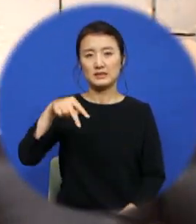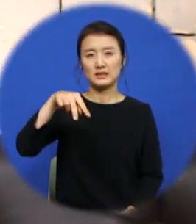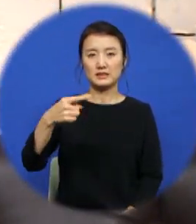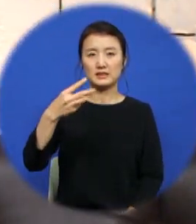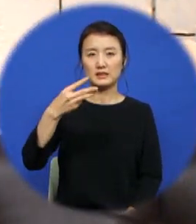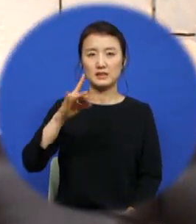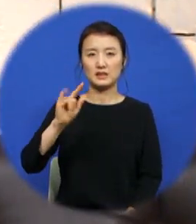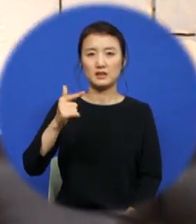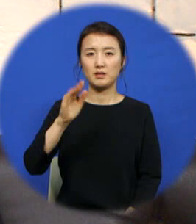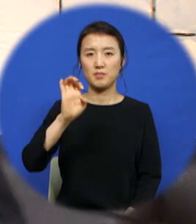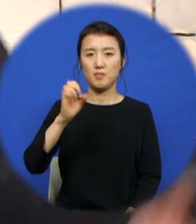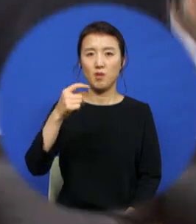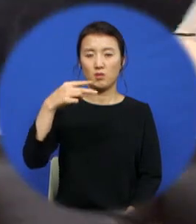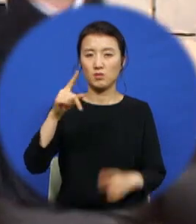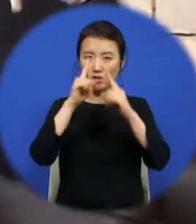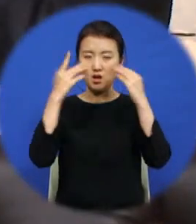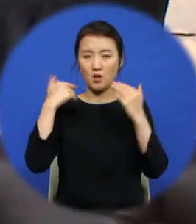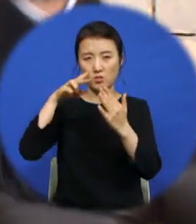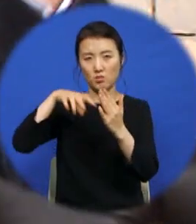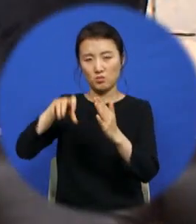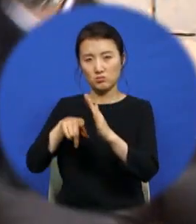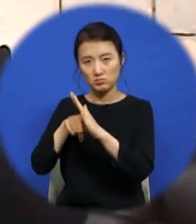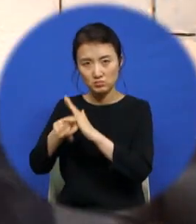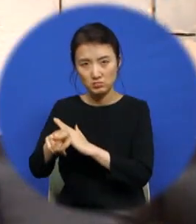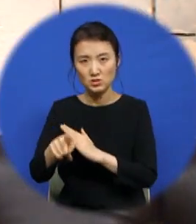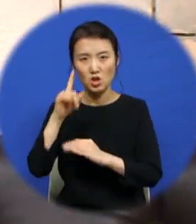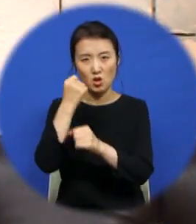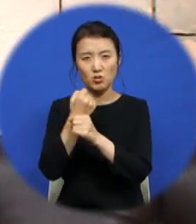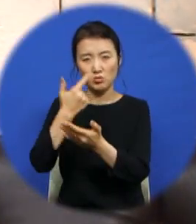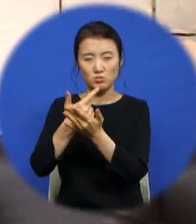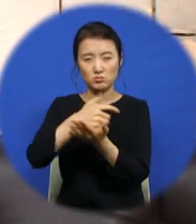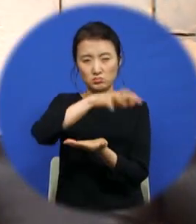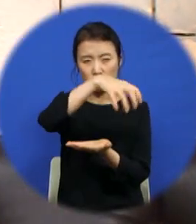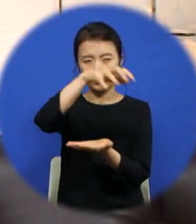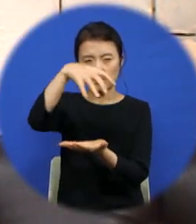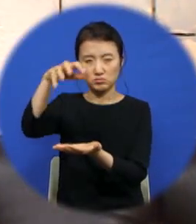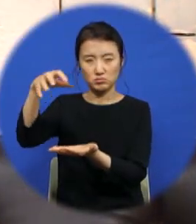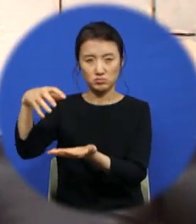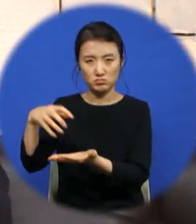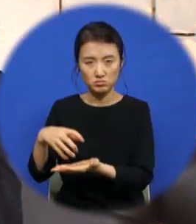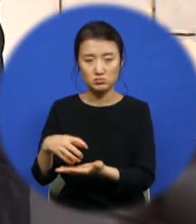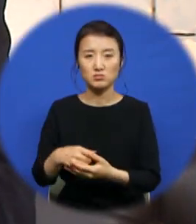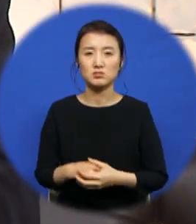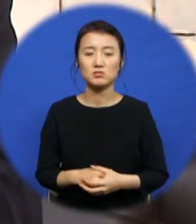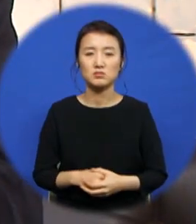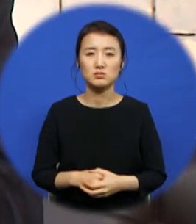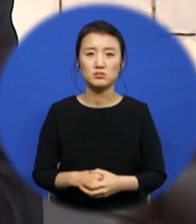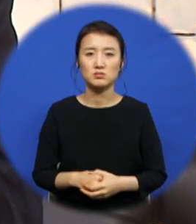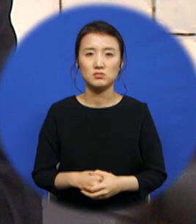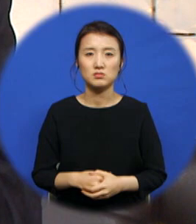가셨어요 연구 논문을 다 모은 겁니다 현재